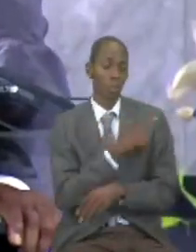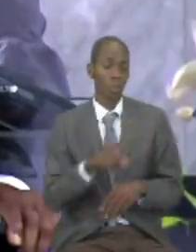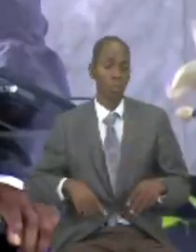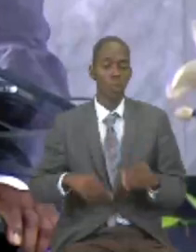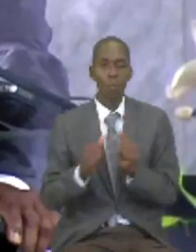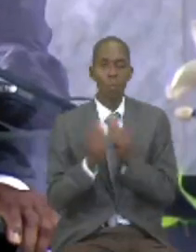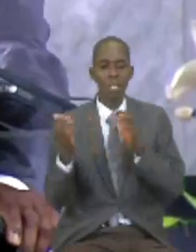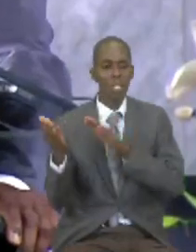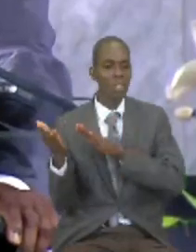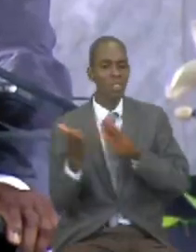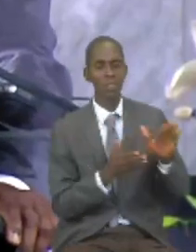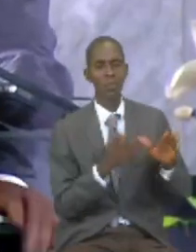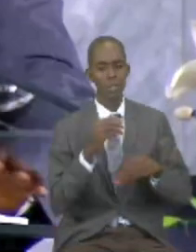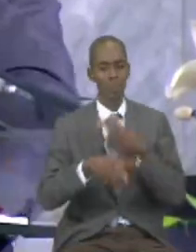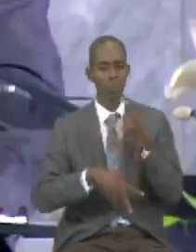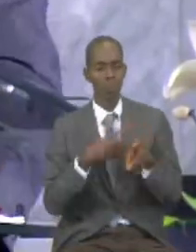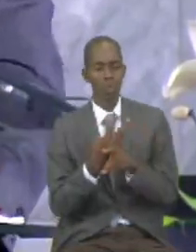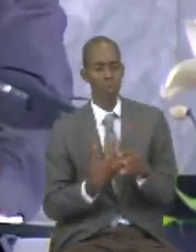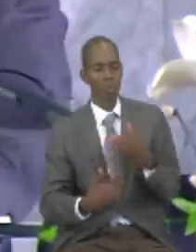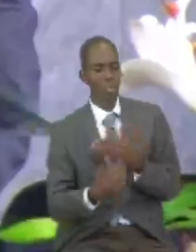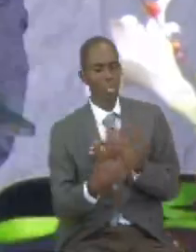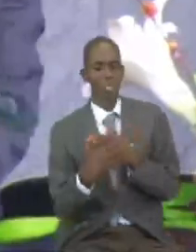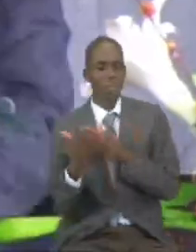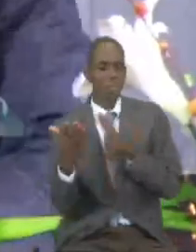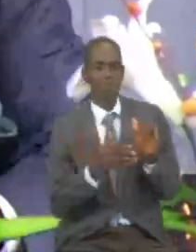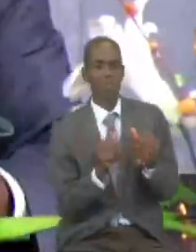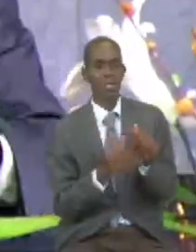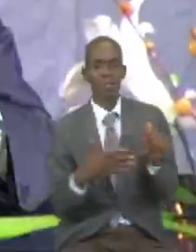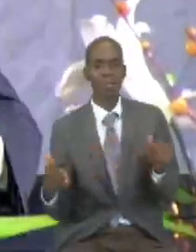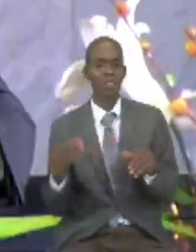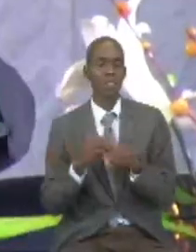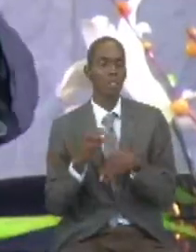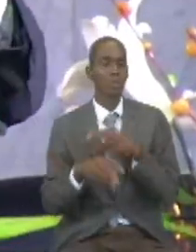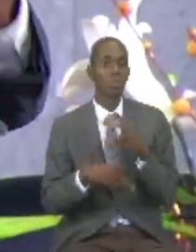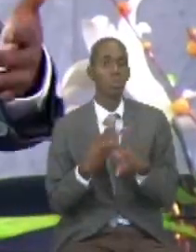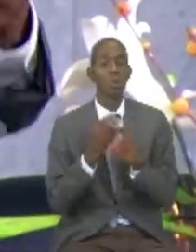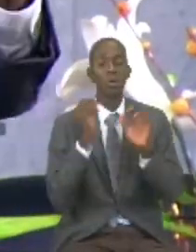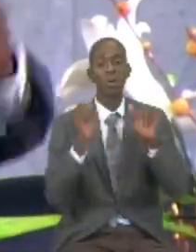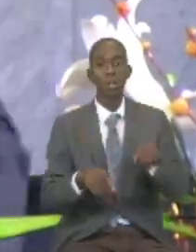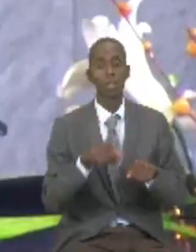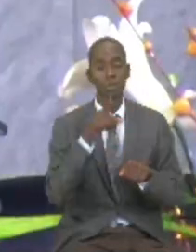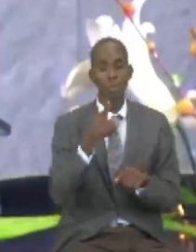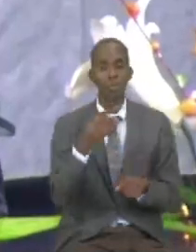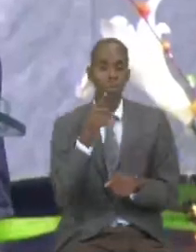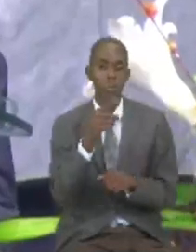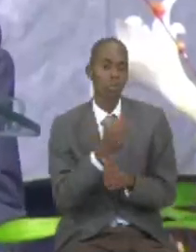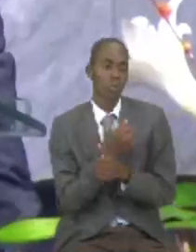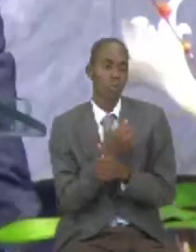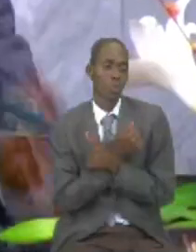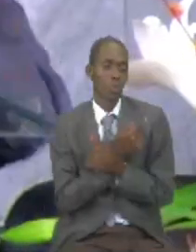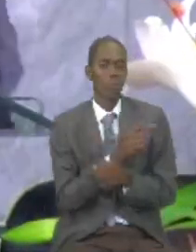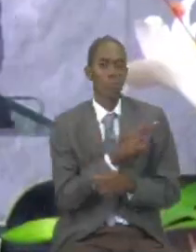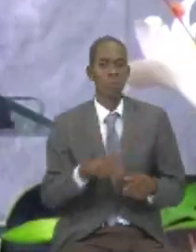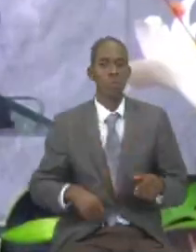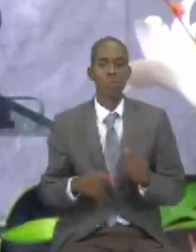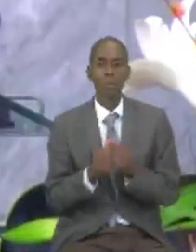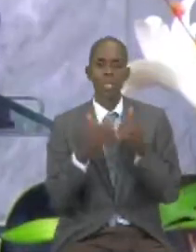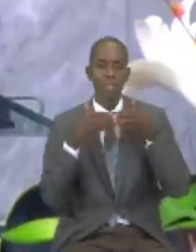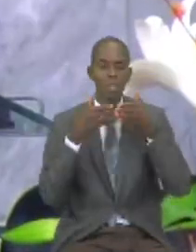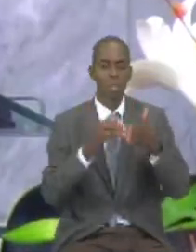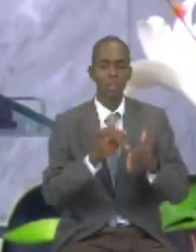et perdre toutes choses pour sa gloire, pour sa cause? Peux-tu dire que tu aimes le Seigneur sans conduire les âmes vers lui,